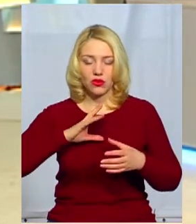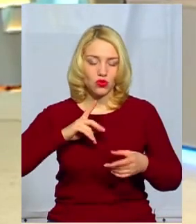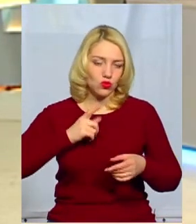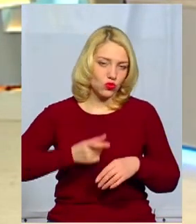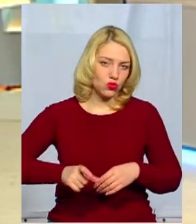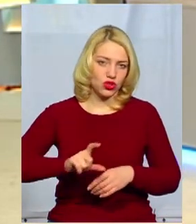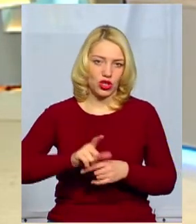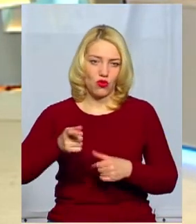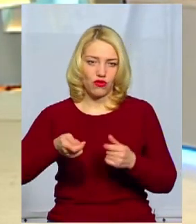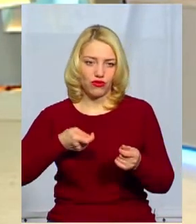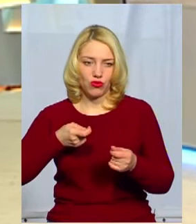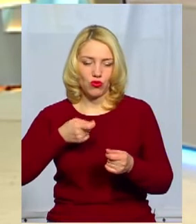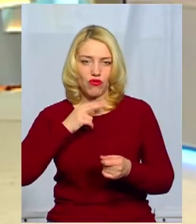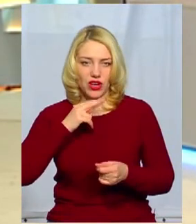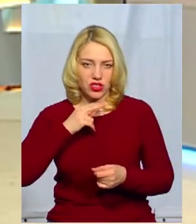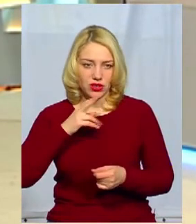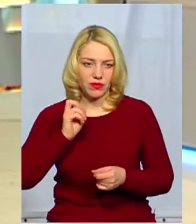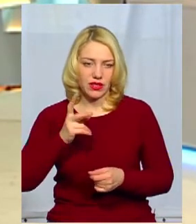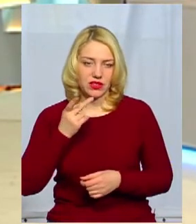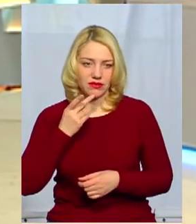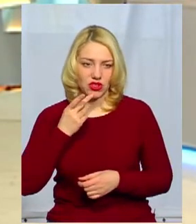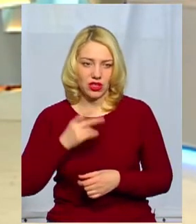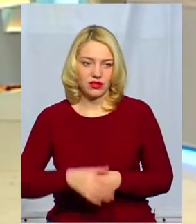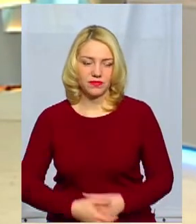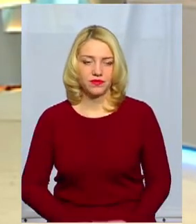дуже уважним, важнішим, чим зазвичай.